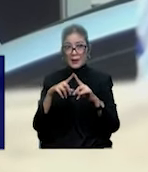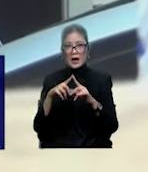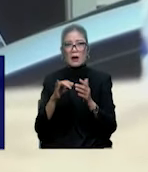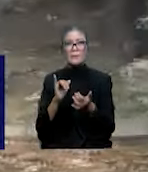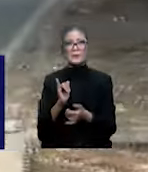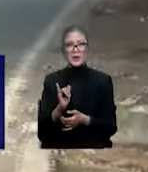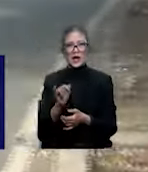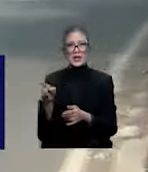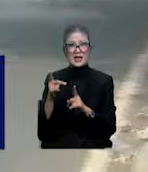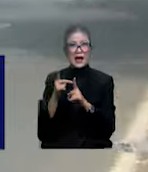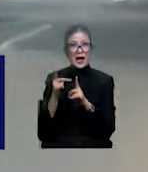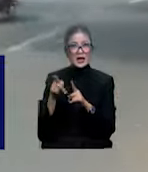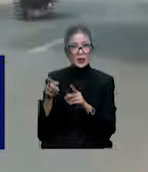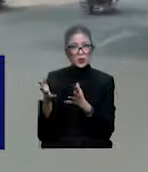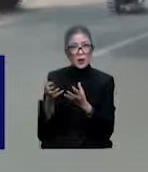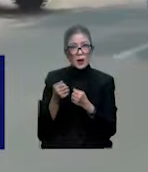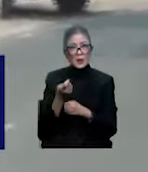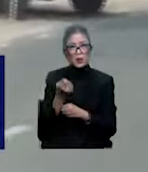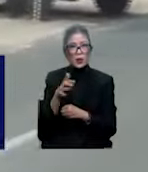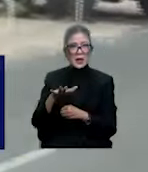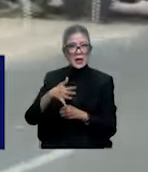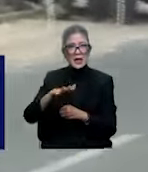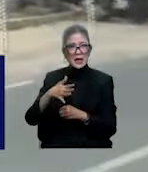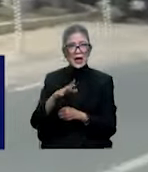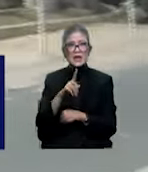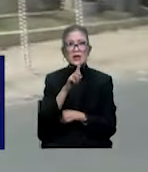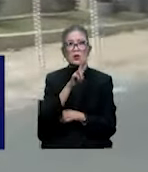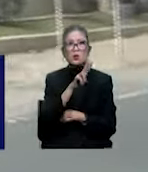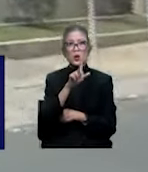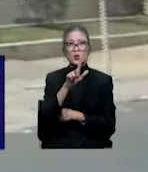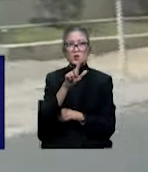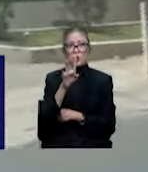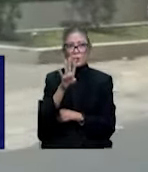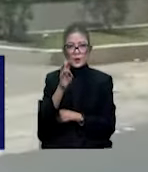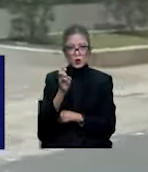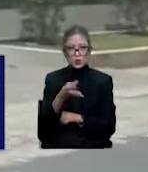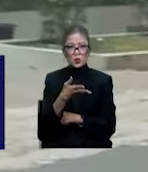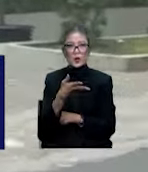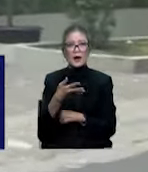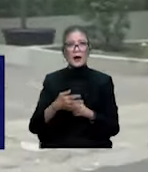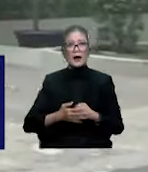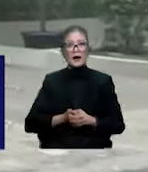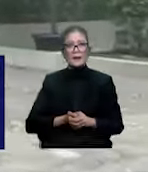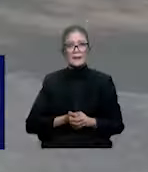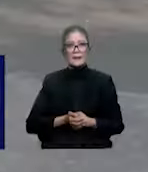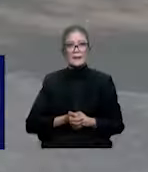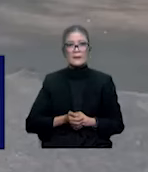Zaroff mendapatkan uang rata-rata sebesar 274 juta rupiah.